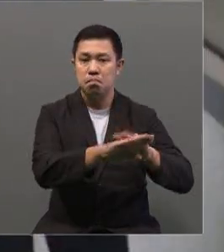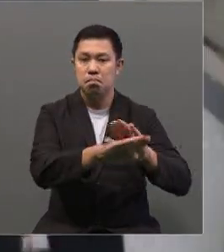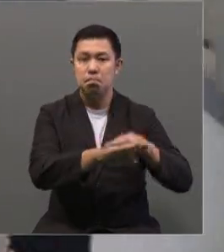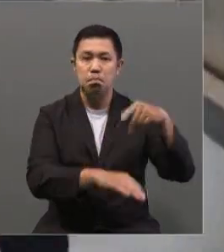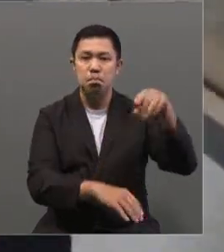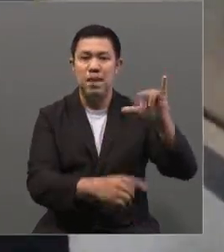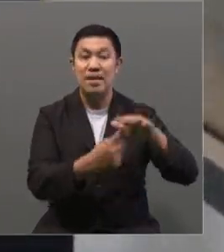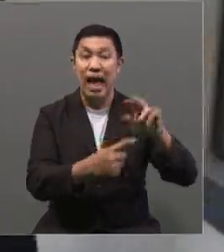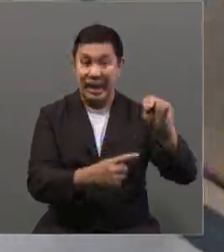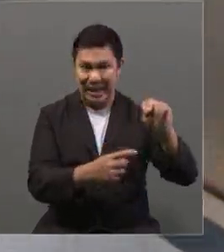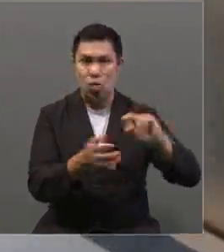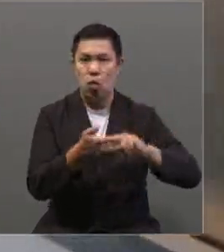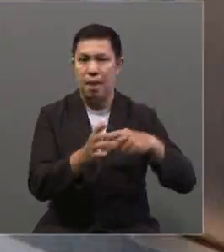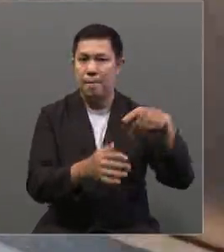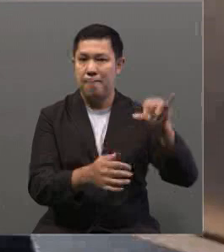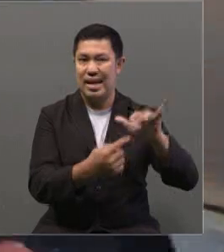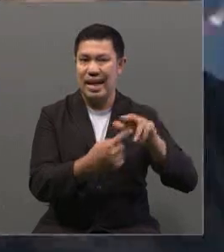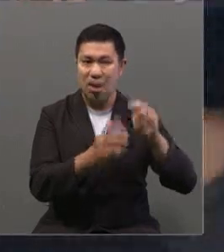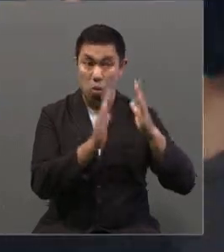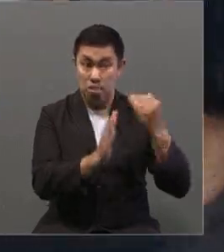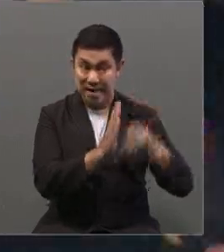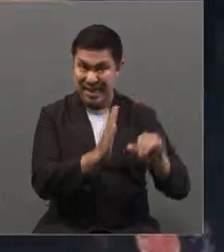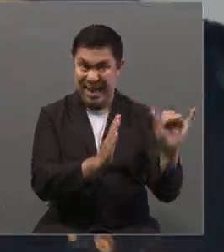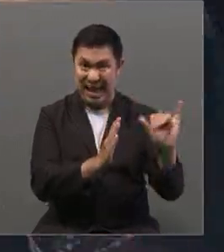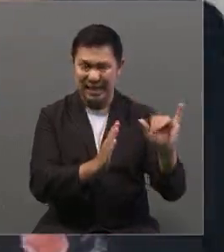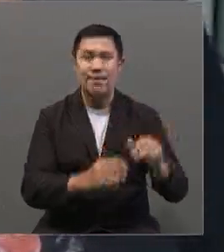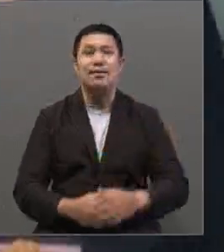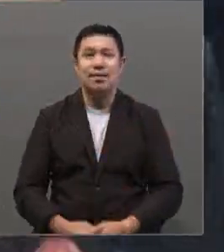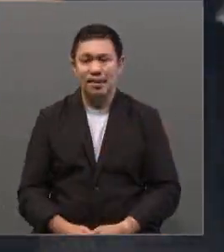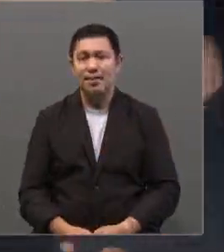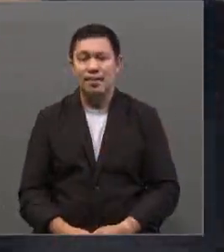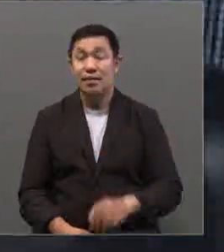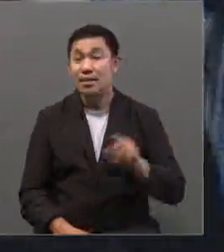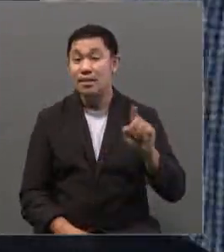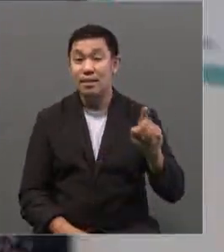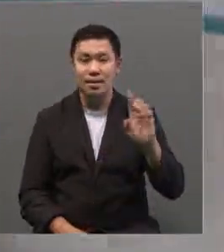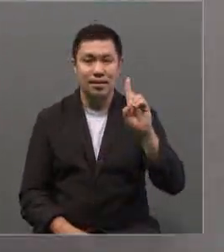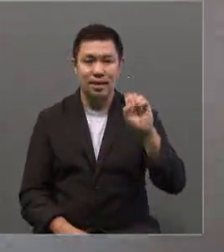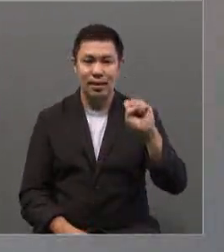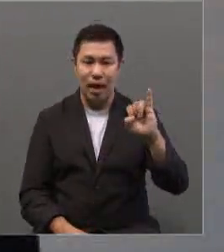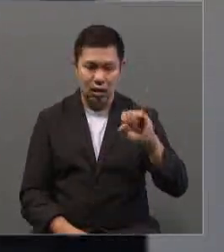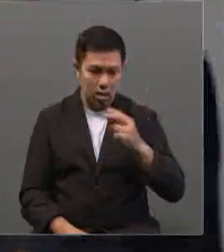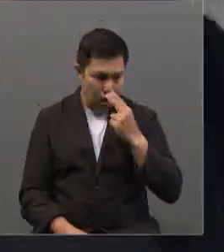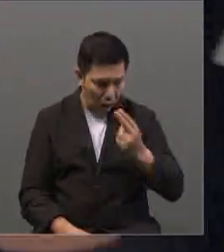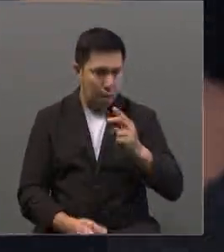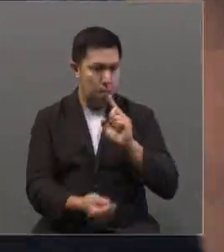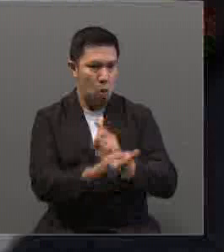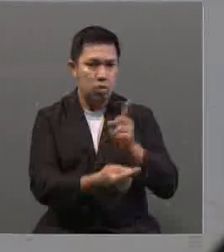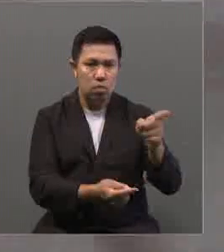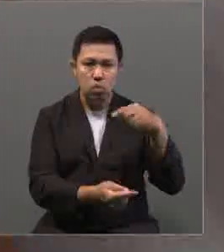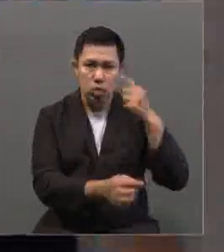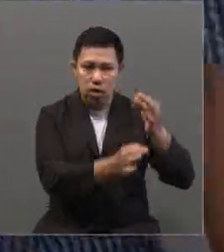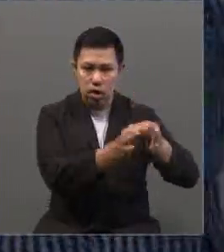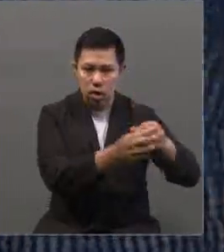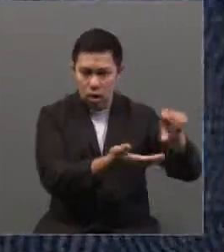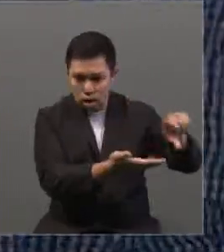พยานณตอนนี้คือยังเป็นพยานอยู่นะไม่ใช่ผู้ต้องหานะเนื่องมาจากว่า DSI เนี่ยเจอเส้นทางการเงินของเธอเชื่อมโย